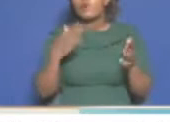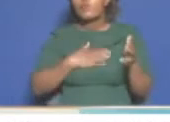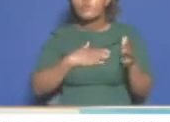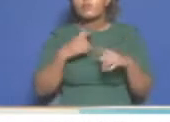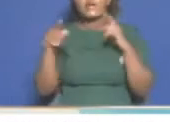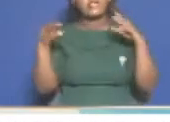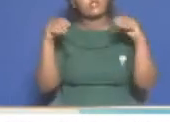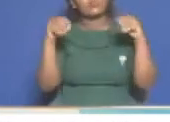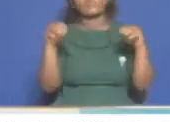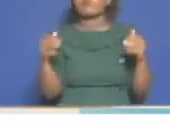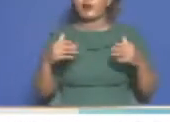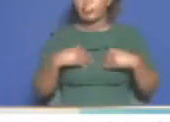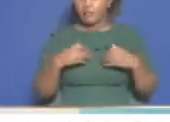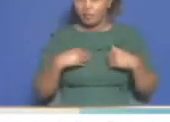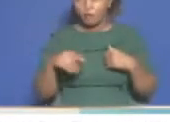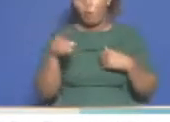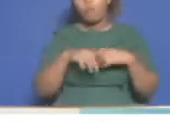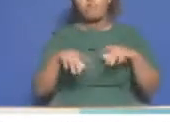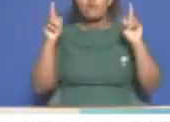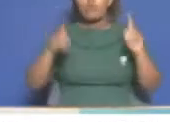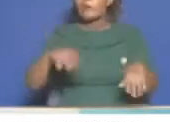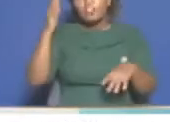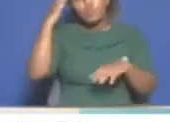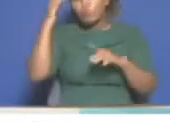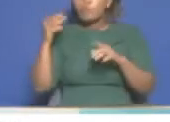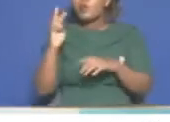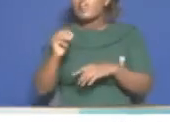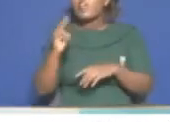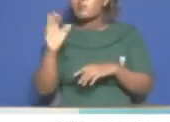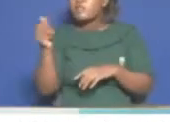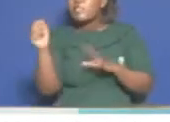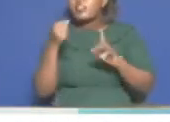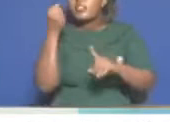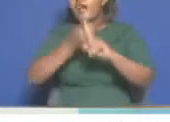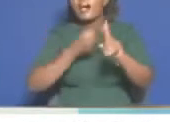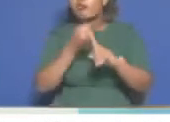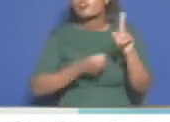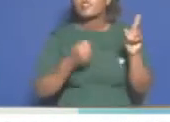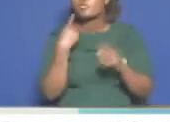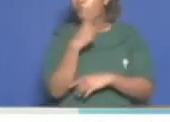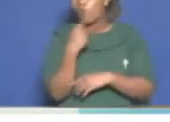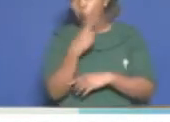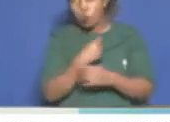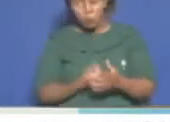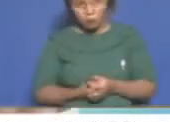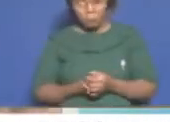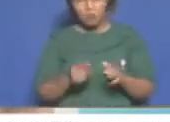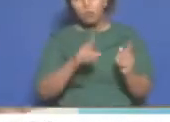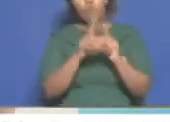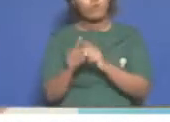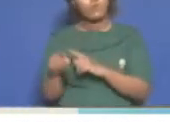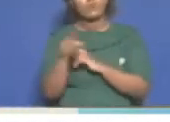qualify. Najua. So tujue pia wana advocatea nani. Na unajua pia kuna ndio maana tuna mambo ya